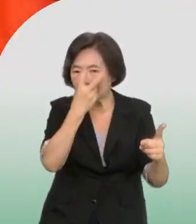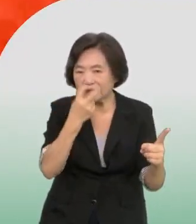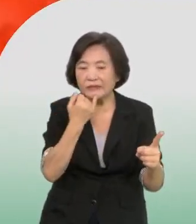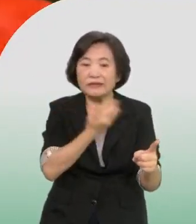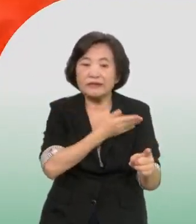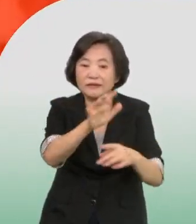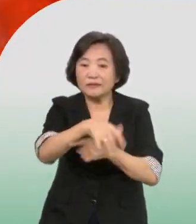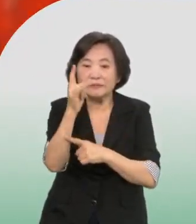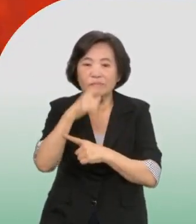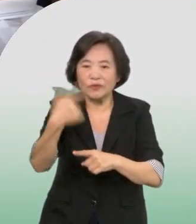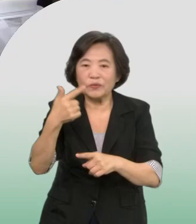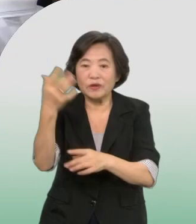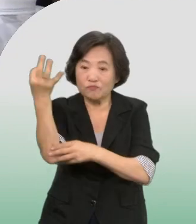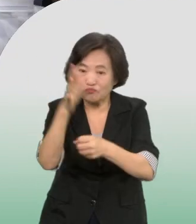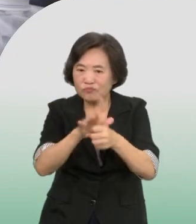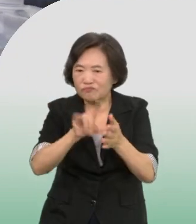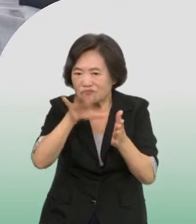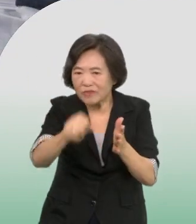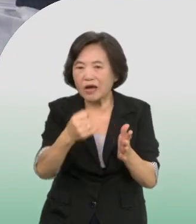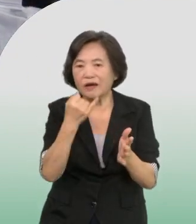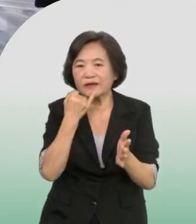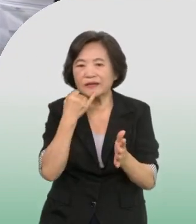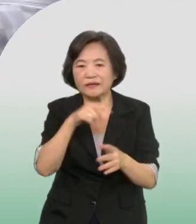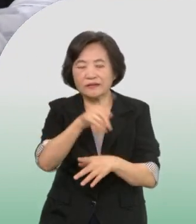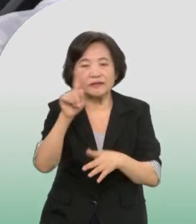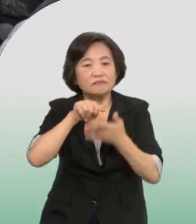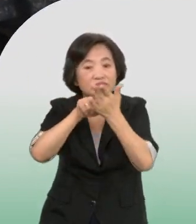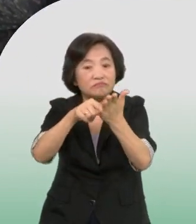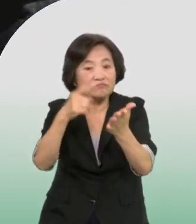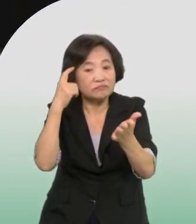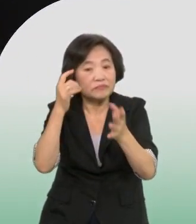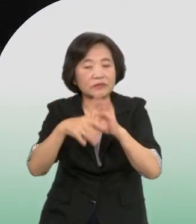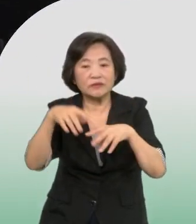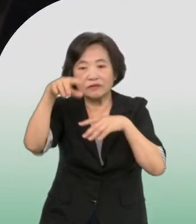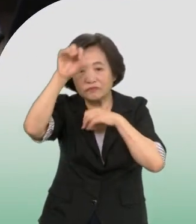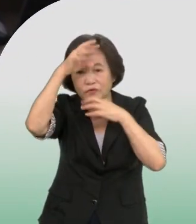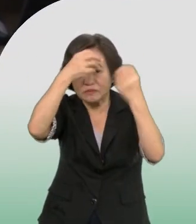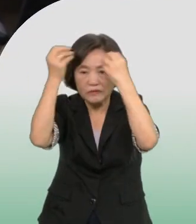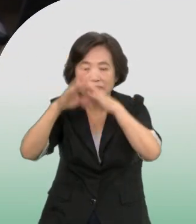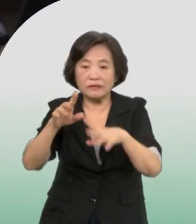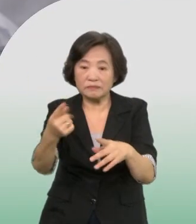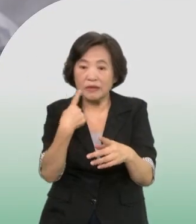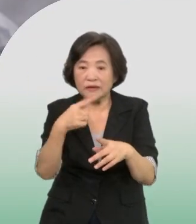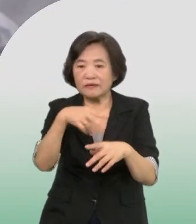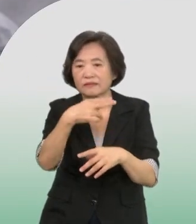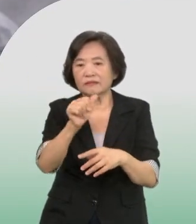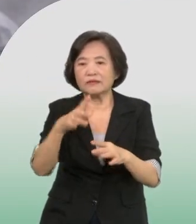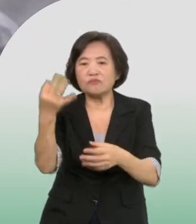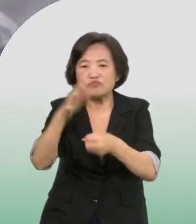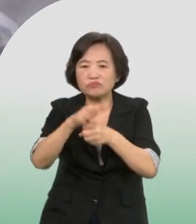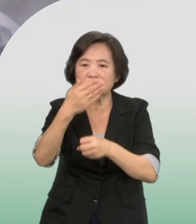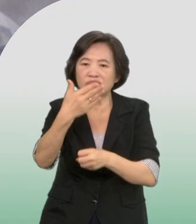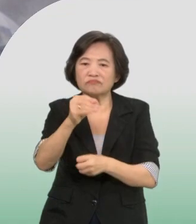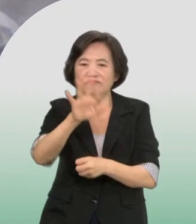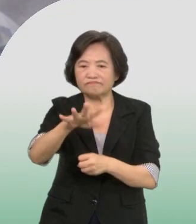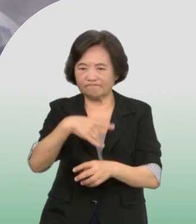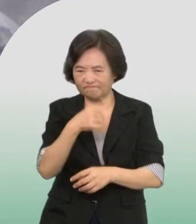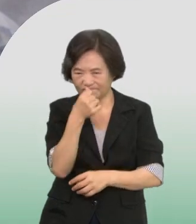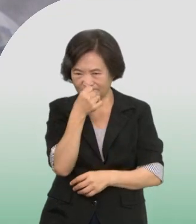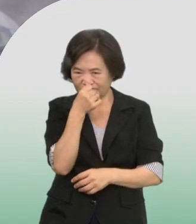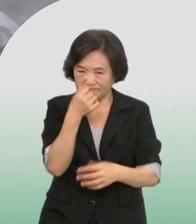种人都积极得到救助金。曾经的耕种人也认为，也喺王里福果每公顷将救助九万5000元，系